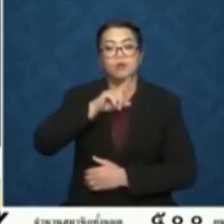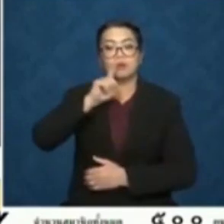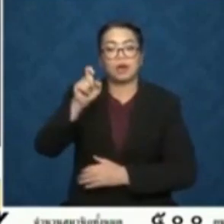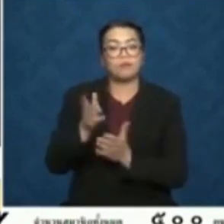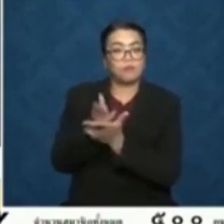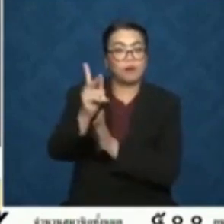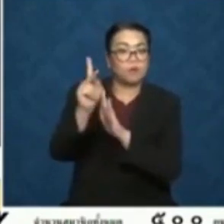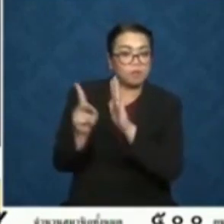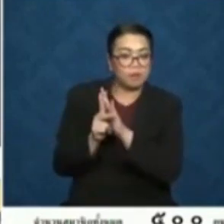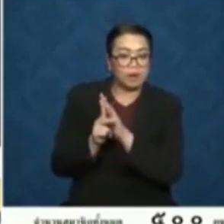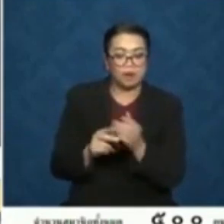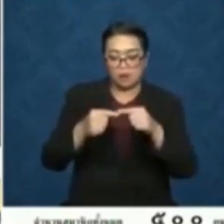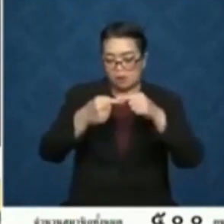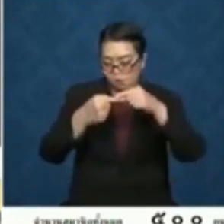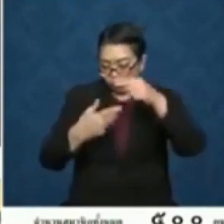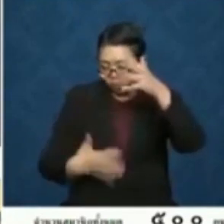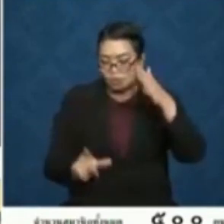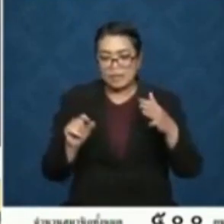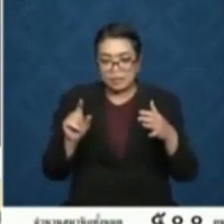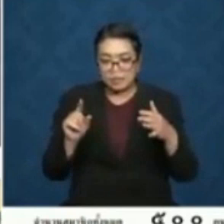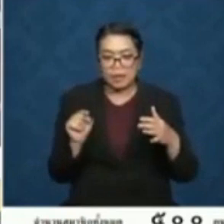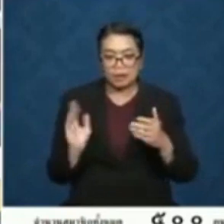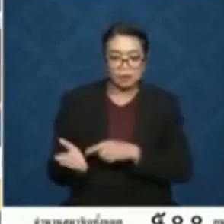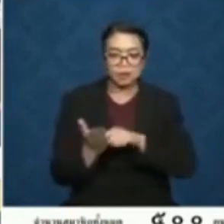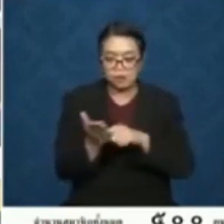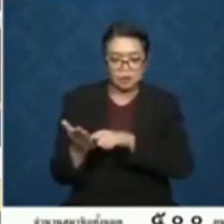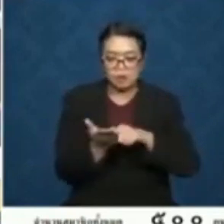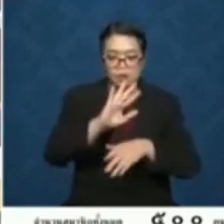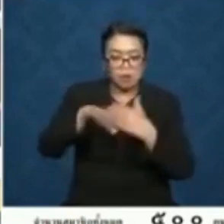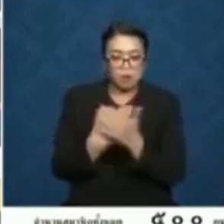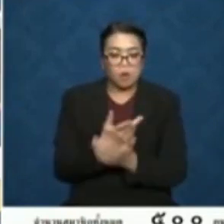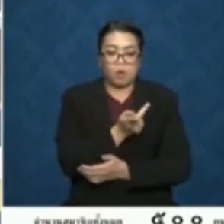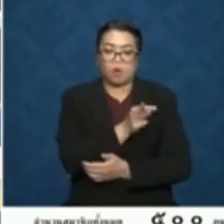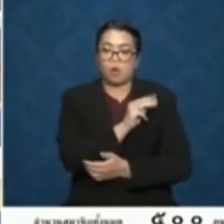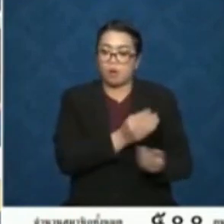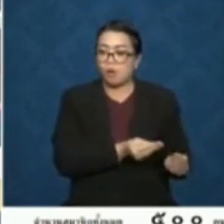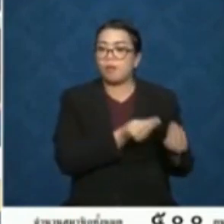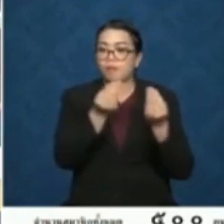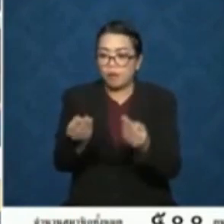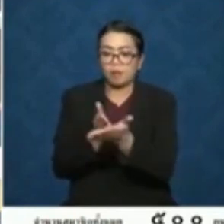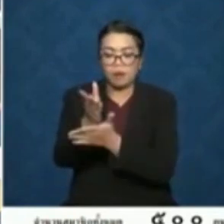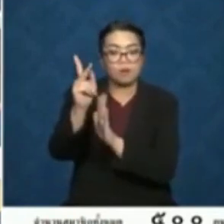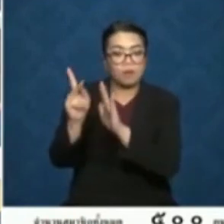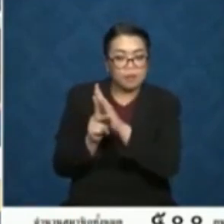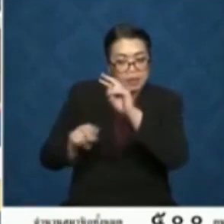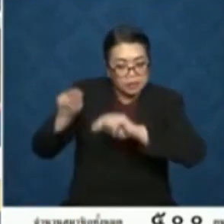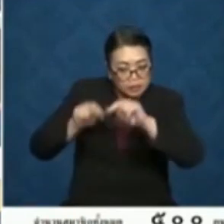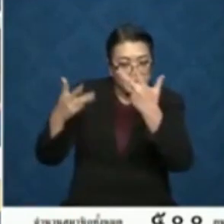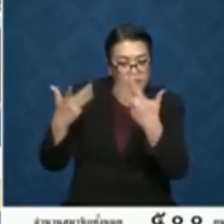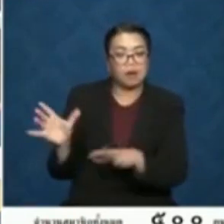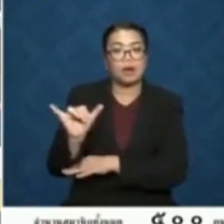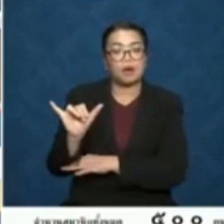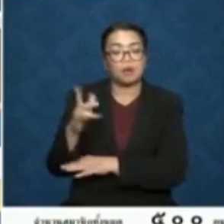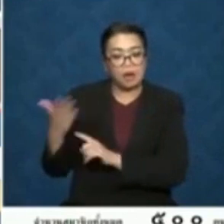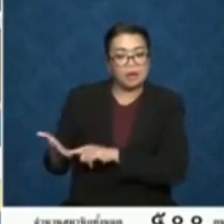จะถูกนำขึ้นมาพิจารณาก่อนผมถามสำนักงานกฤษฎีกาว่าใน20กว่าร่างนี้เนี่ยครม.ได้มอ